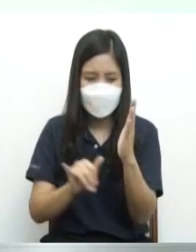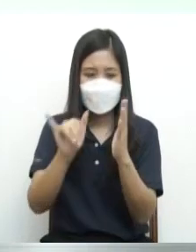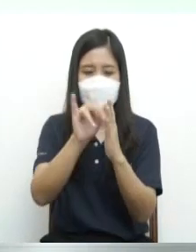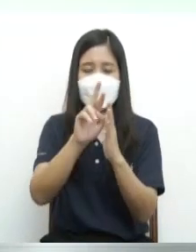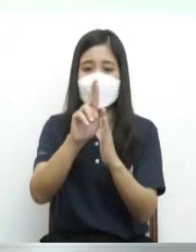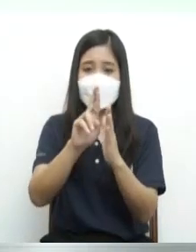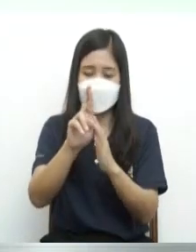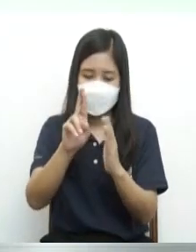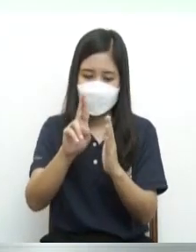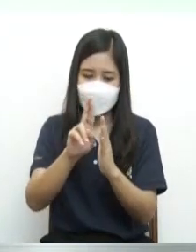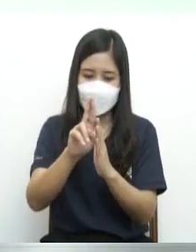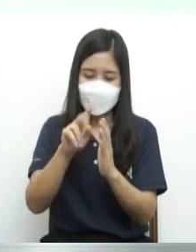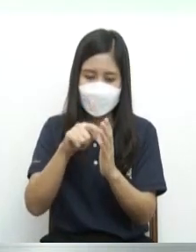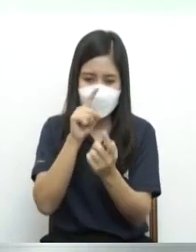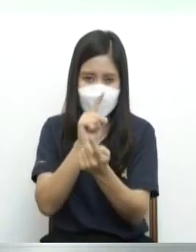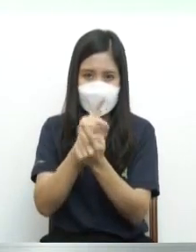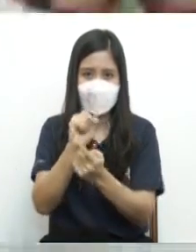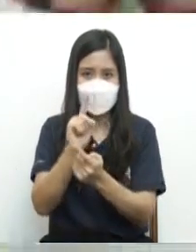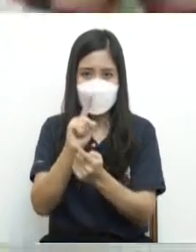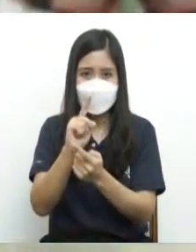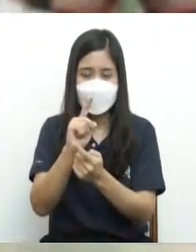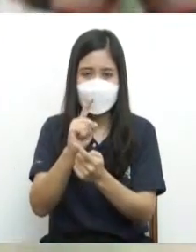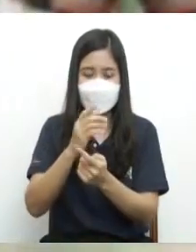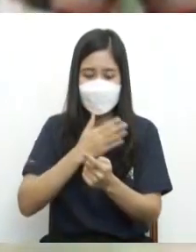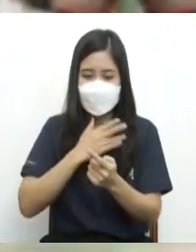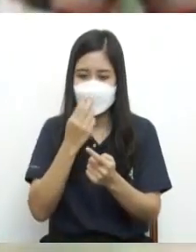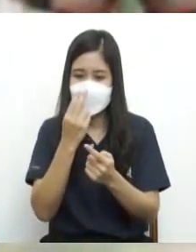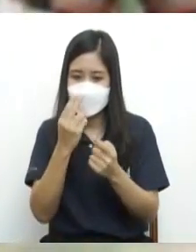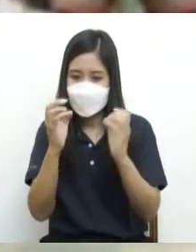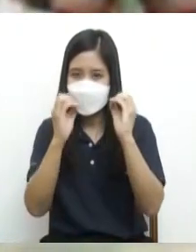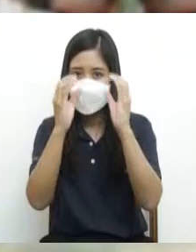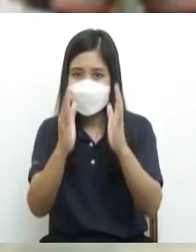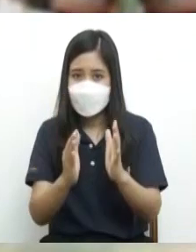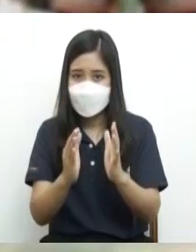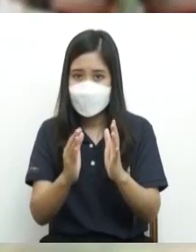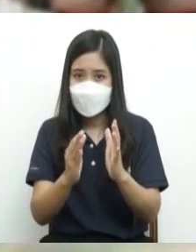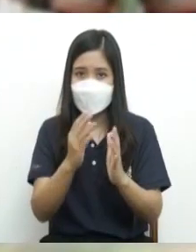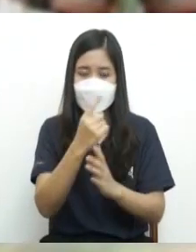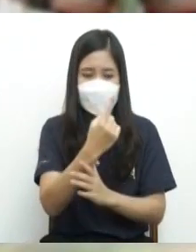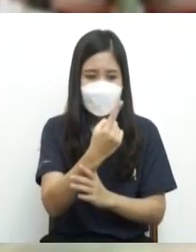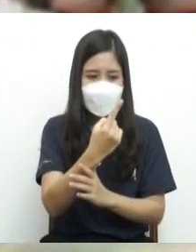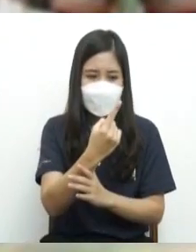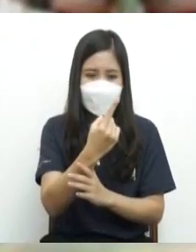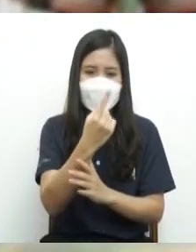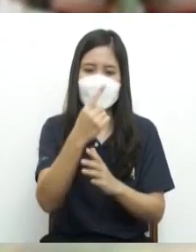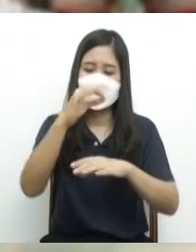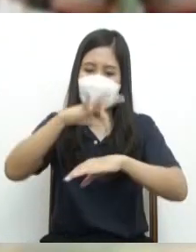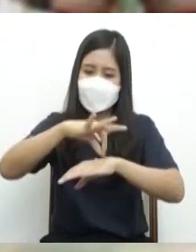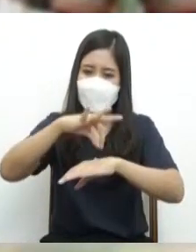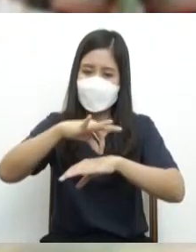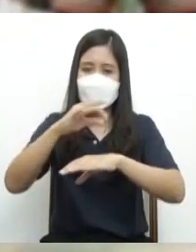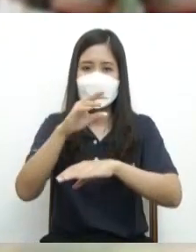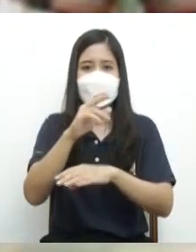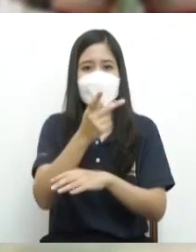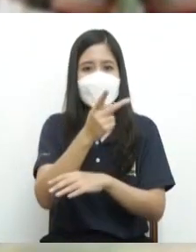ยนั้นเราจะบอกเราจะรู้ว่าตำแหน่งคุณครูเนี่ยจะเป็นครู1ครู2อาจารย์1อาจารย์2อาจารย์3นะมี